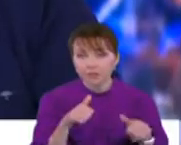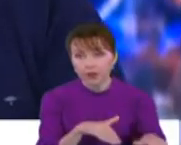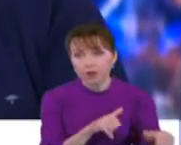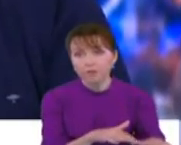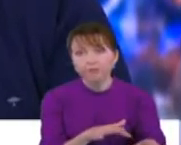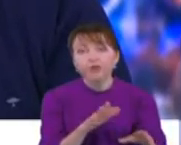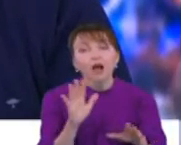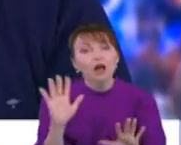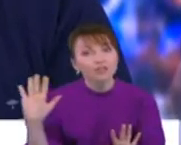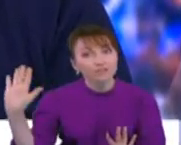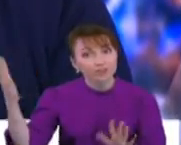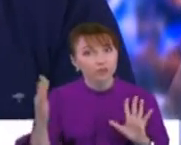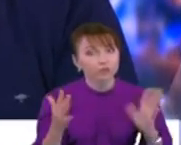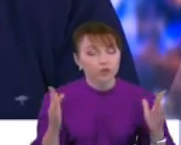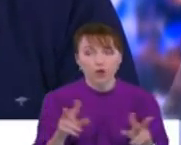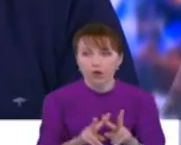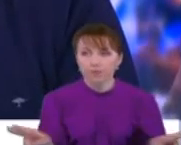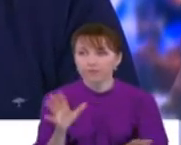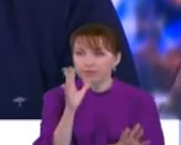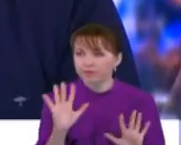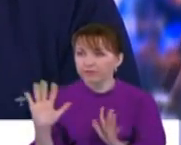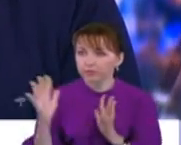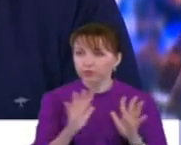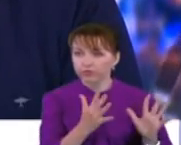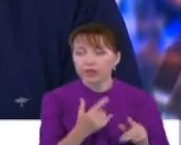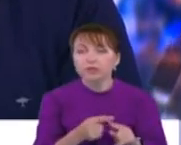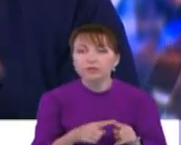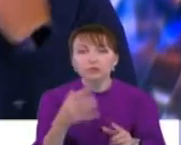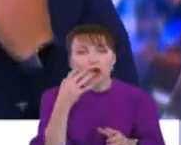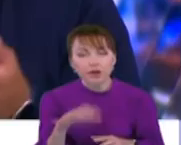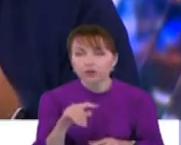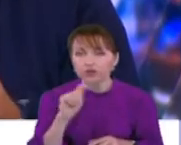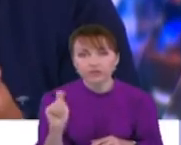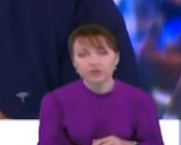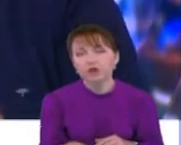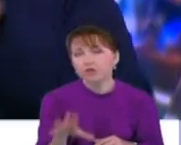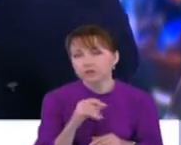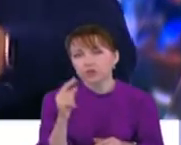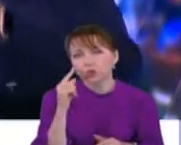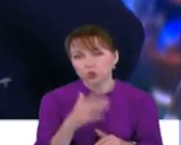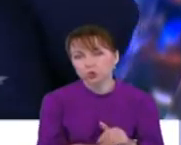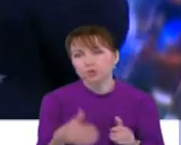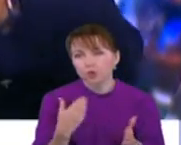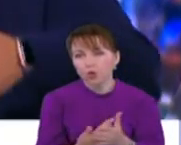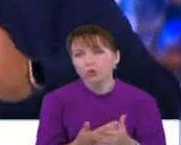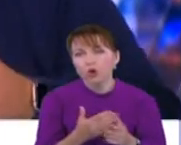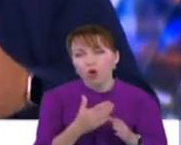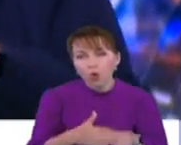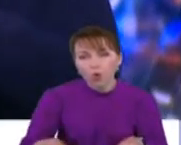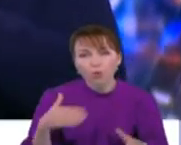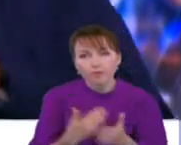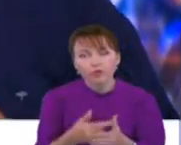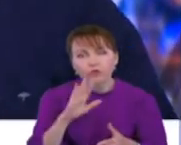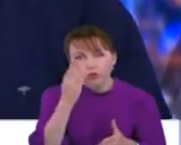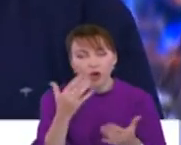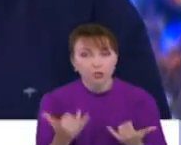одночасно відбувалися. Абсолютно якщо точно. Порівняти, і то... тоді була гаряча війна, тоді якби все зрозуміло, от окопи, от ворог і так далі.